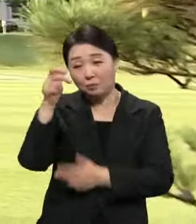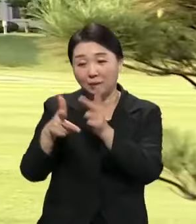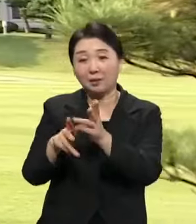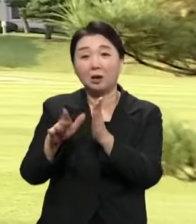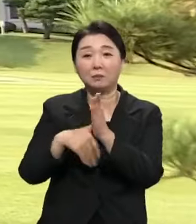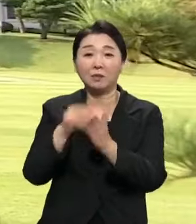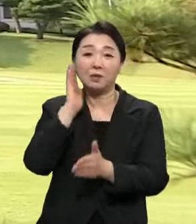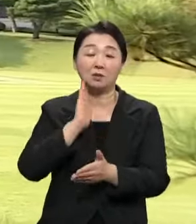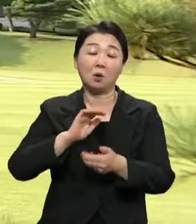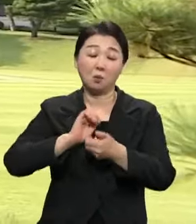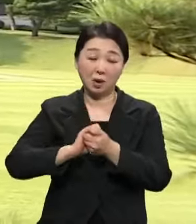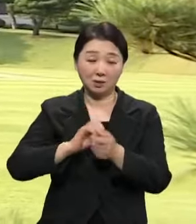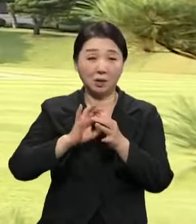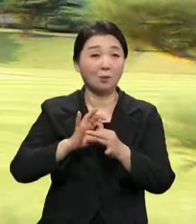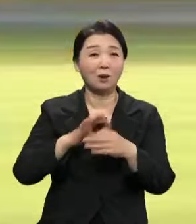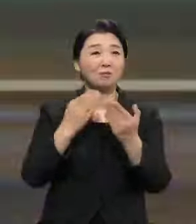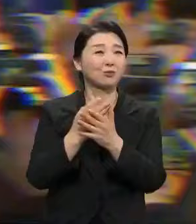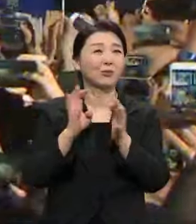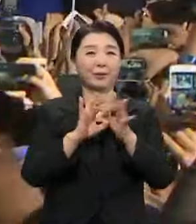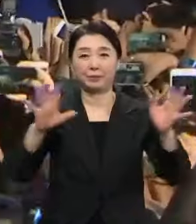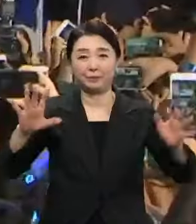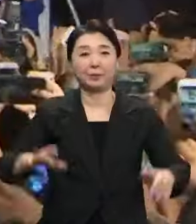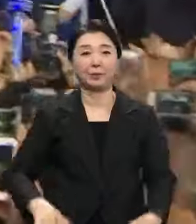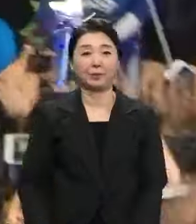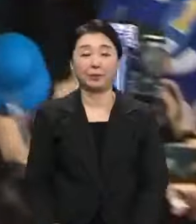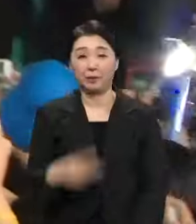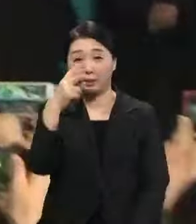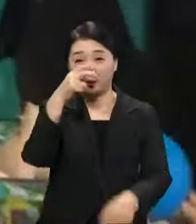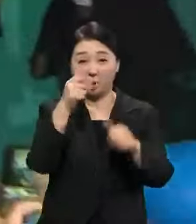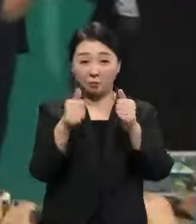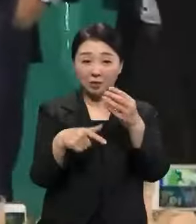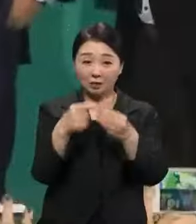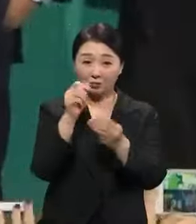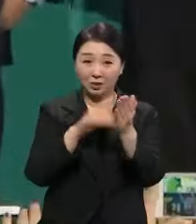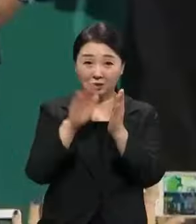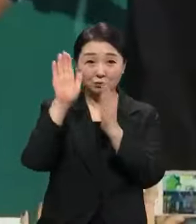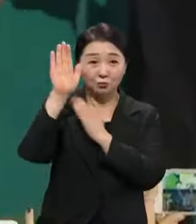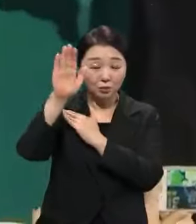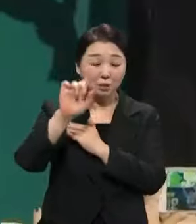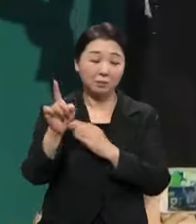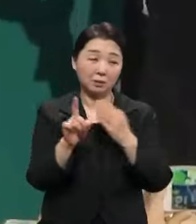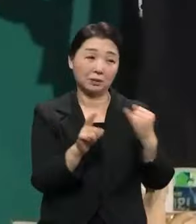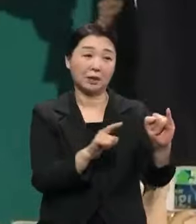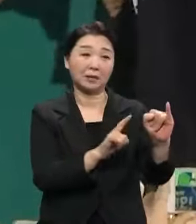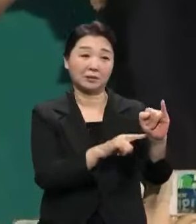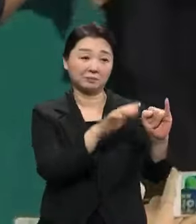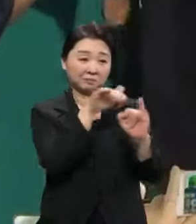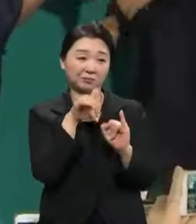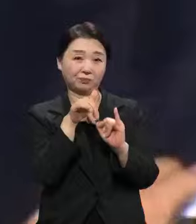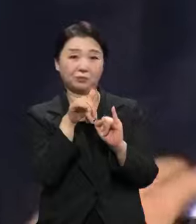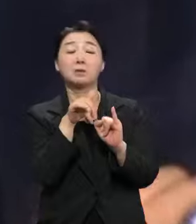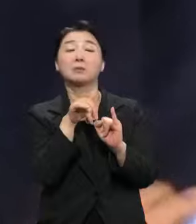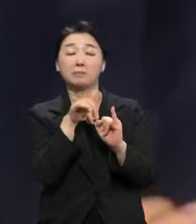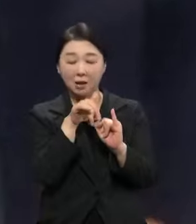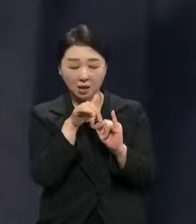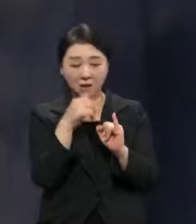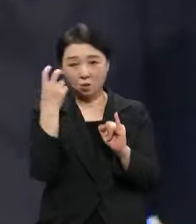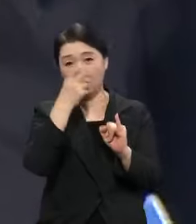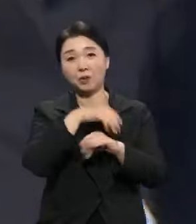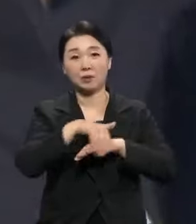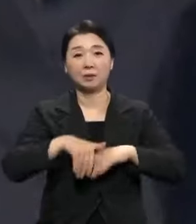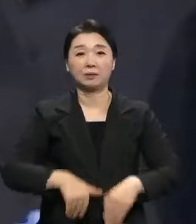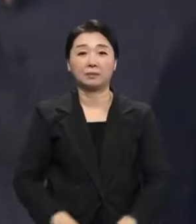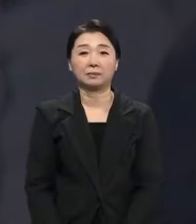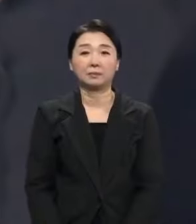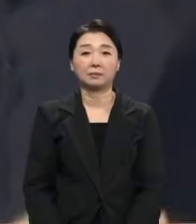직원과는 관련이 없다고 했습니다. 검찰은 추석 연휴가 끝나는 대로 다혜 씨 소환 일정을 본격적으로 검토할